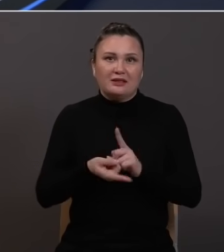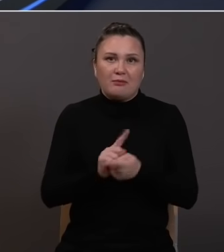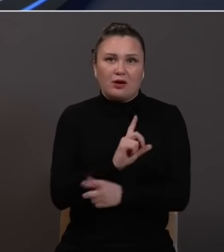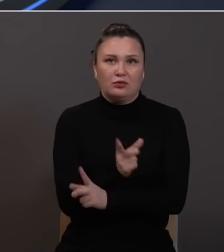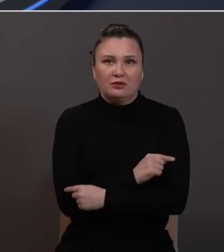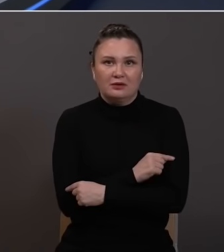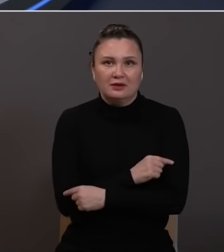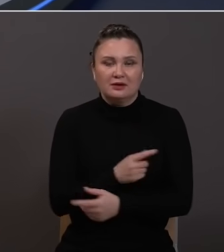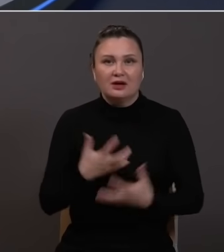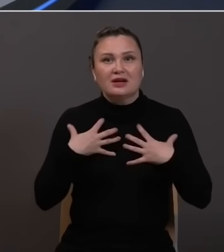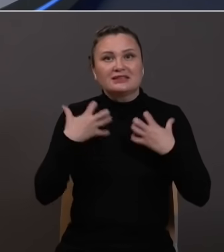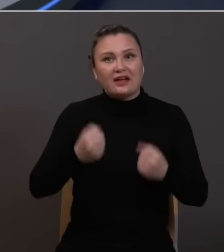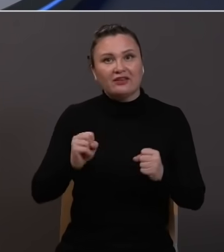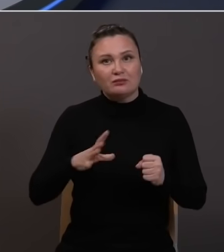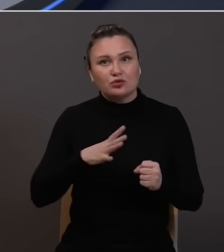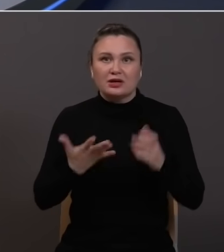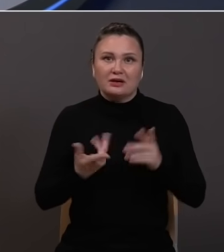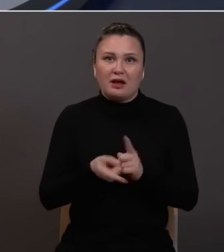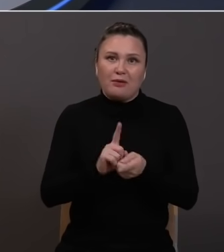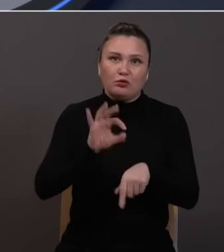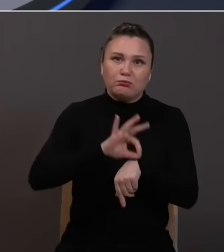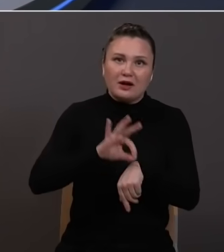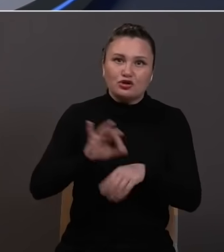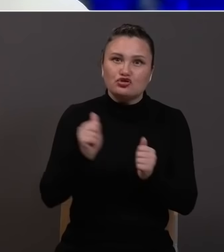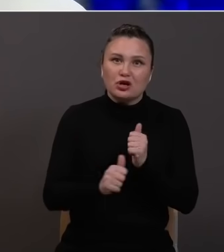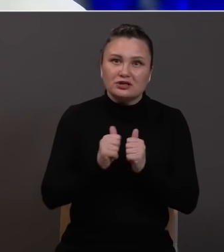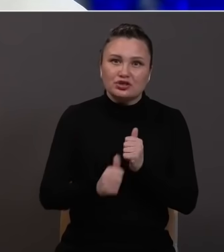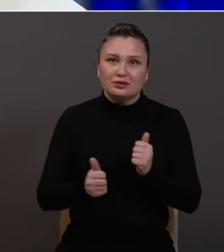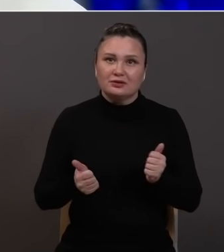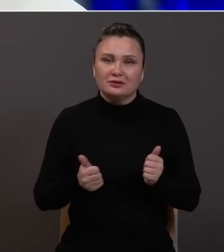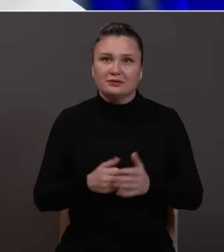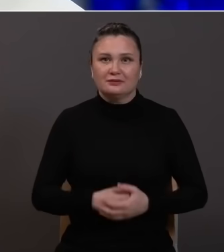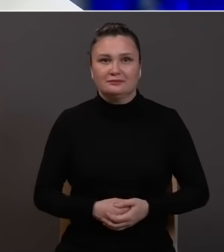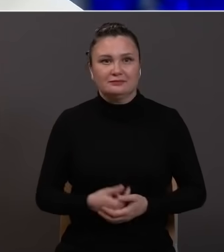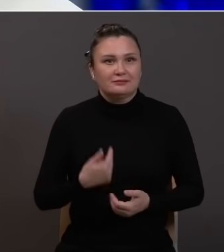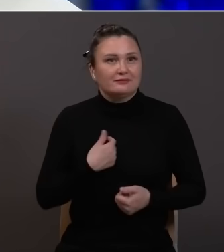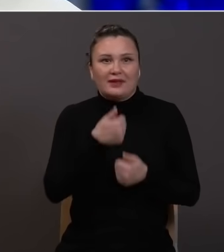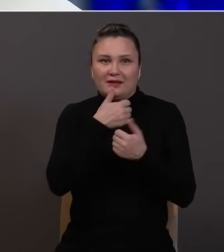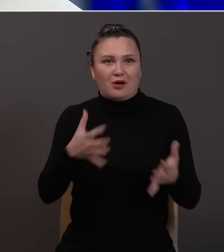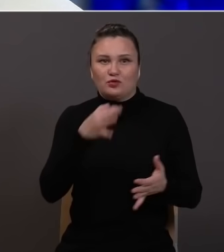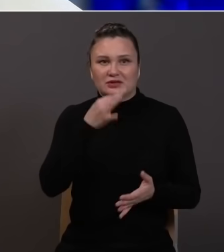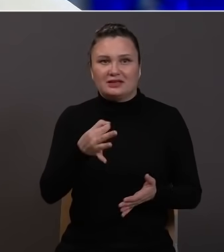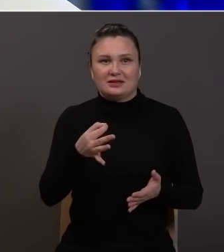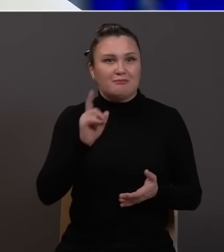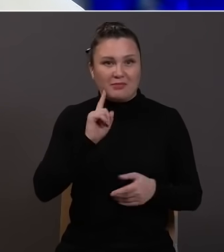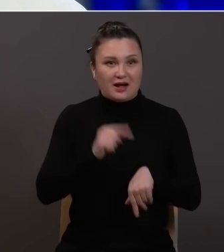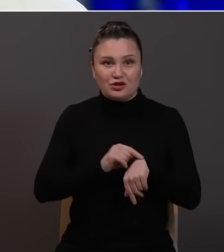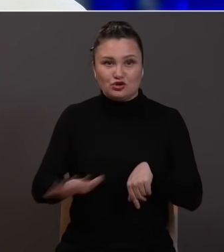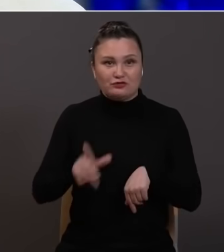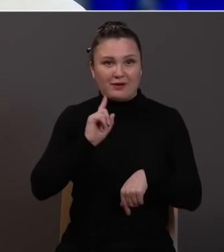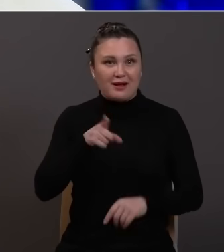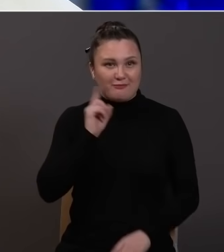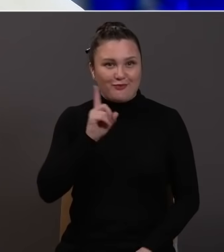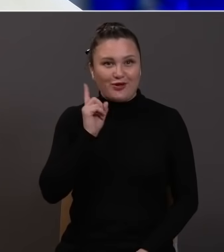отлив? Здоровеете, может быть, вы, наоборот, знаете, болеете чаще? Я не могу сказать, наверное... Пока не чувствуете, пока вы